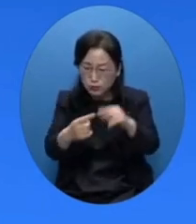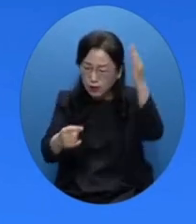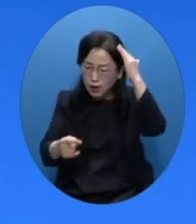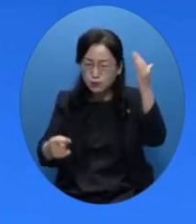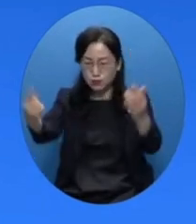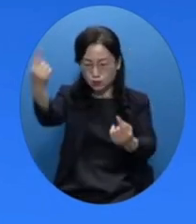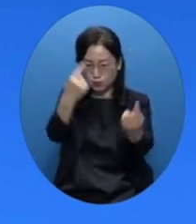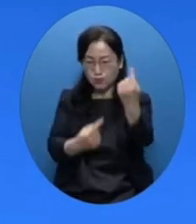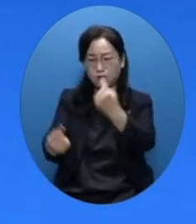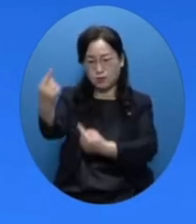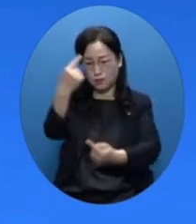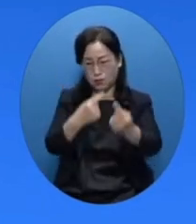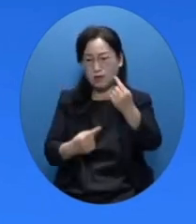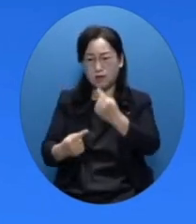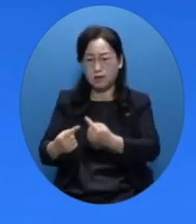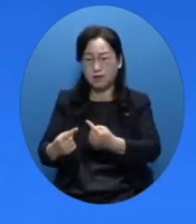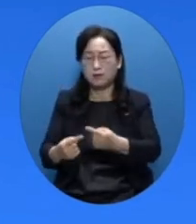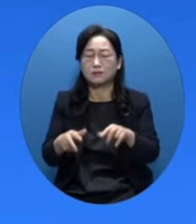모든